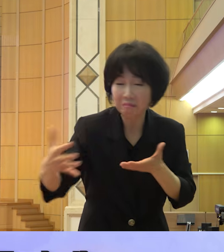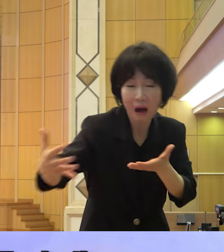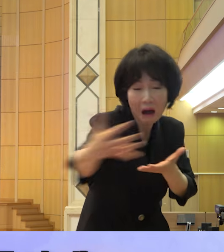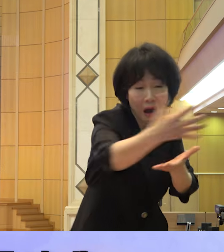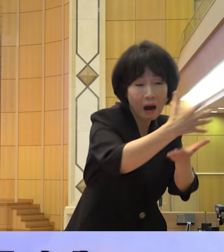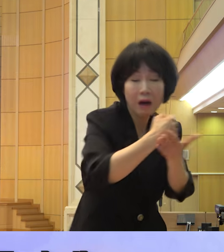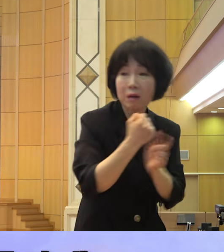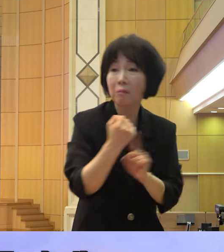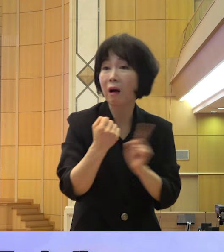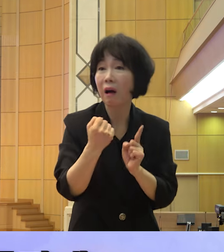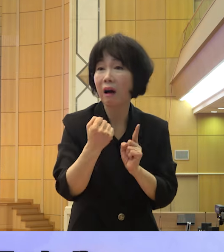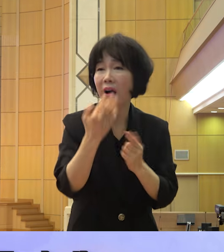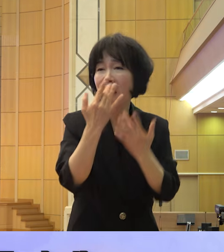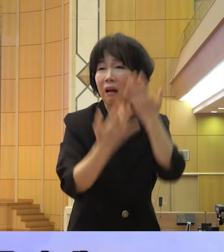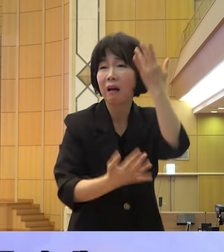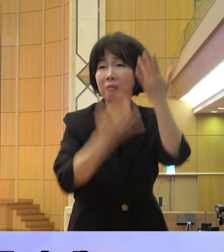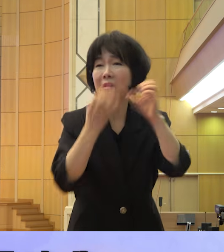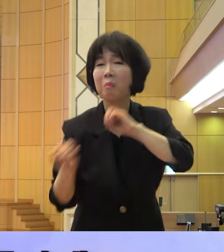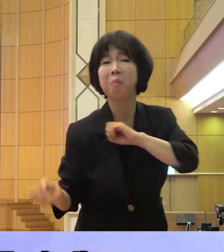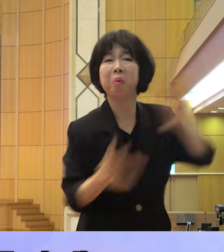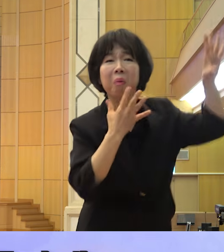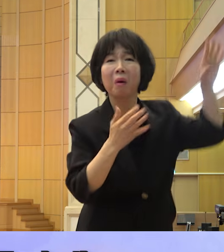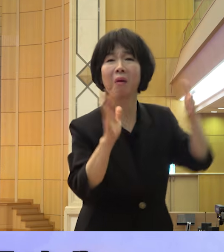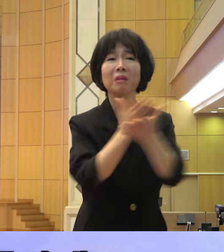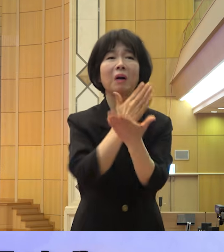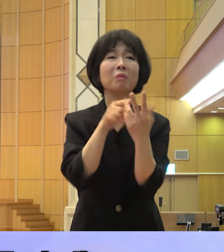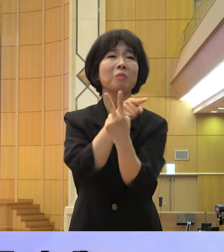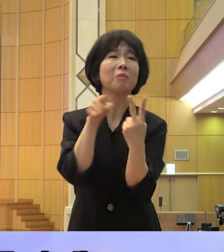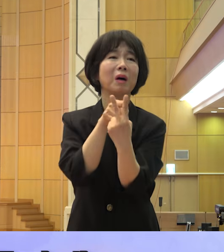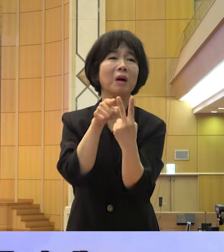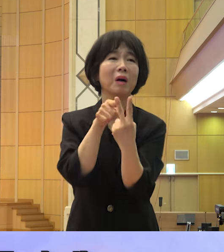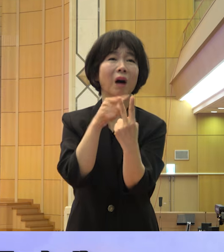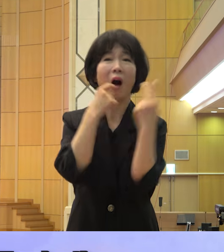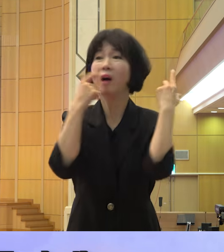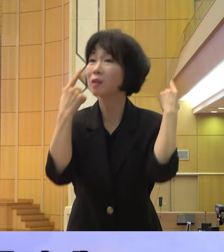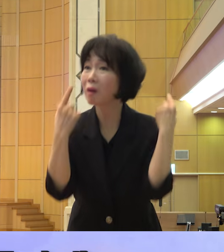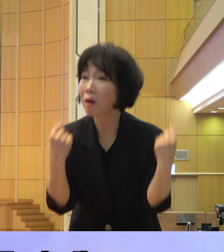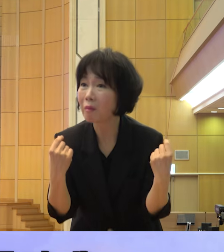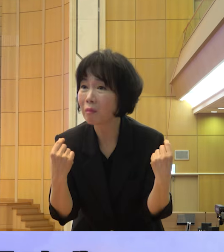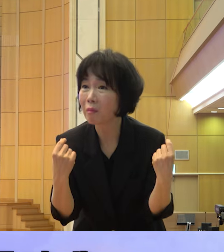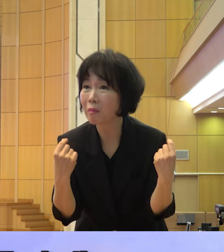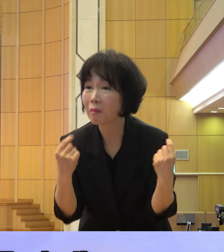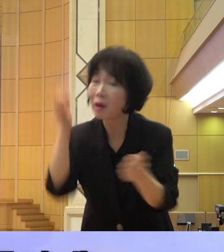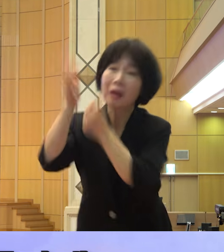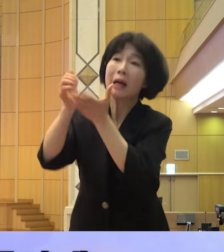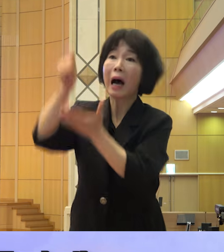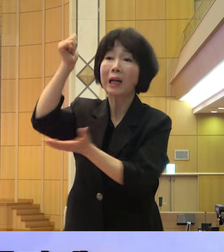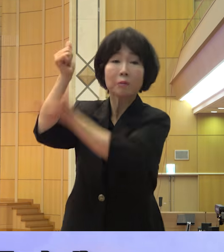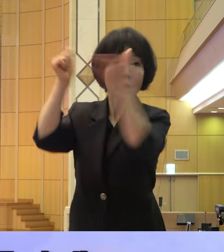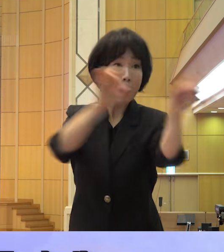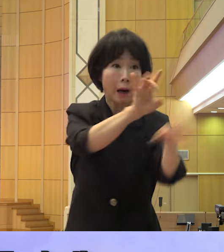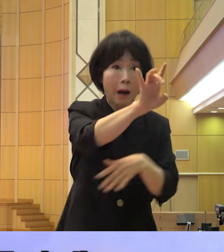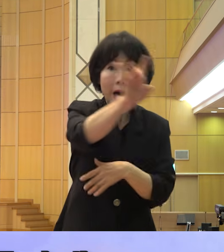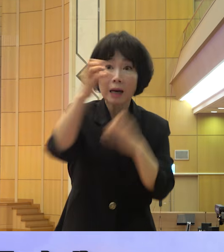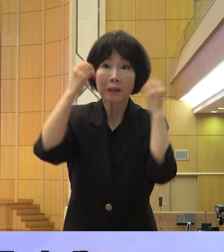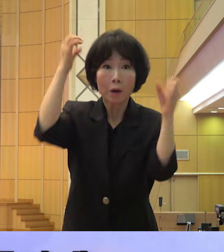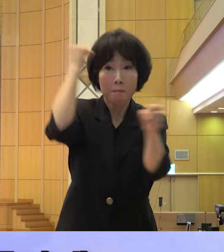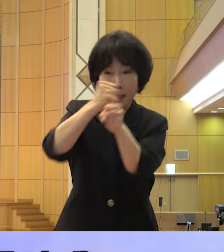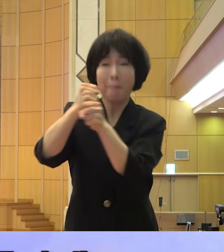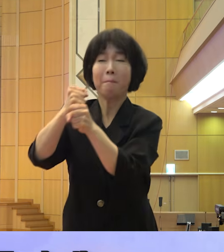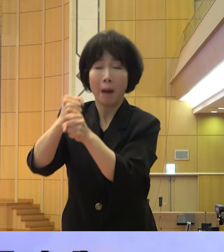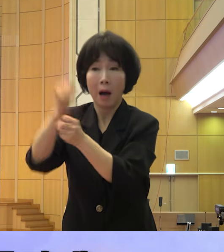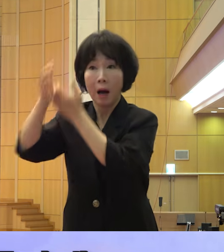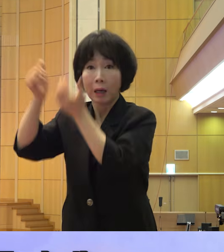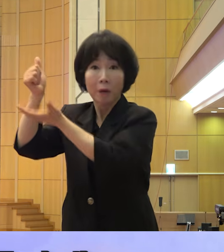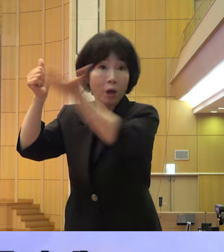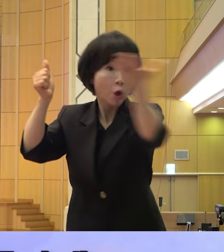들이고 쭉정이는 불 속에 태우지 않습니까? 하나님이 농부가 이렇게 씨를 뿌리고 농사 짓듯이 하나님도 우리 사람을 창조하시고